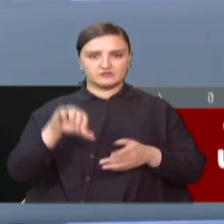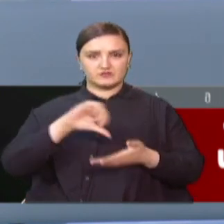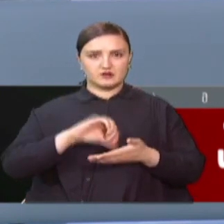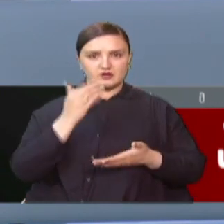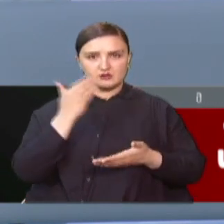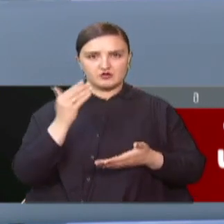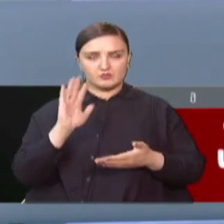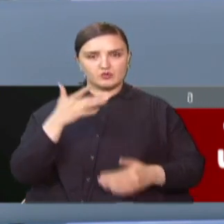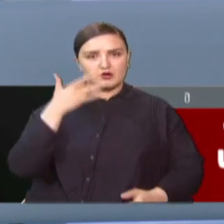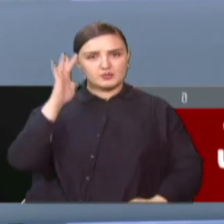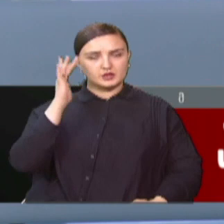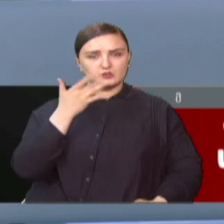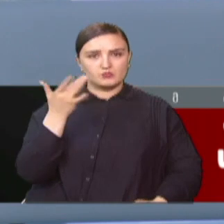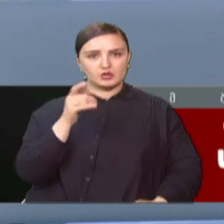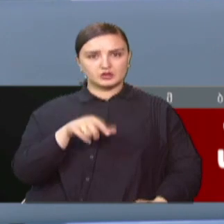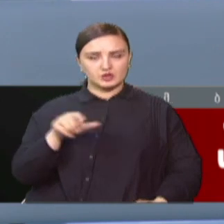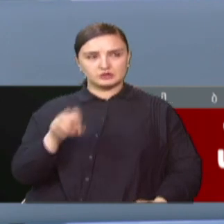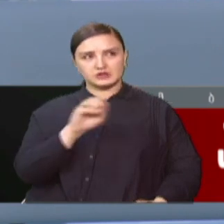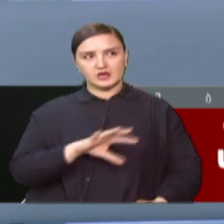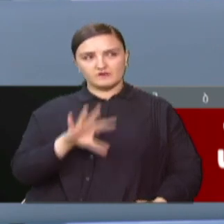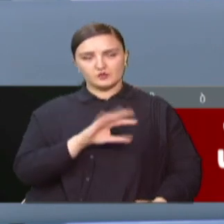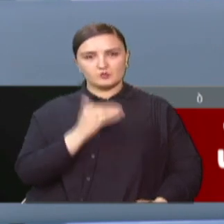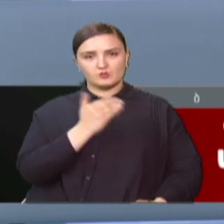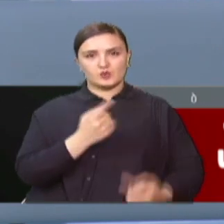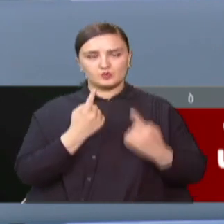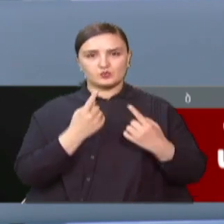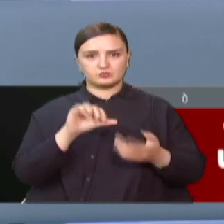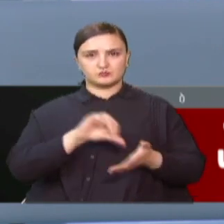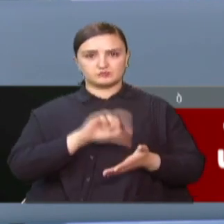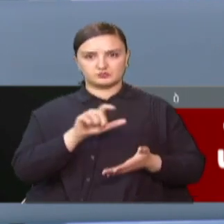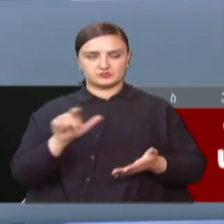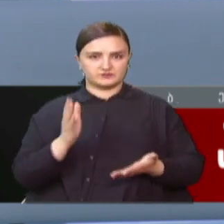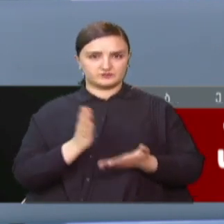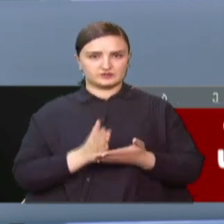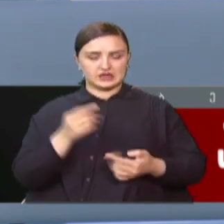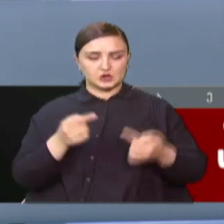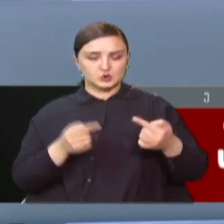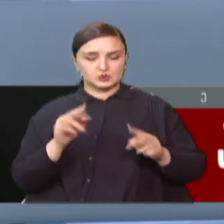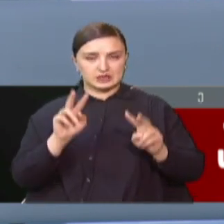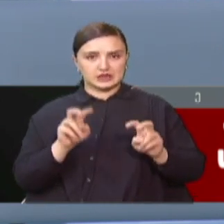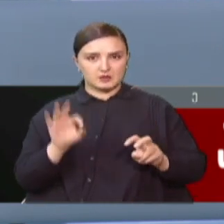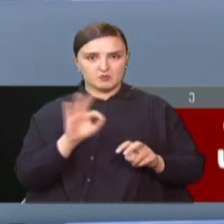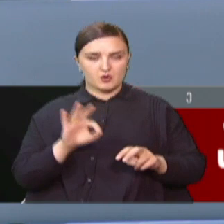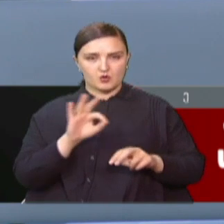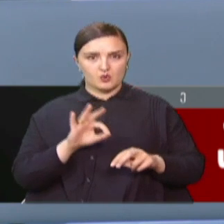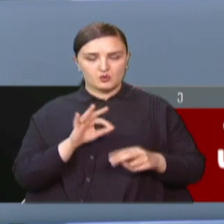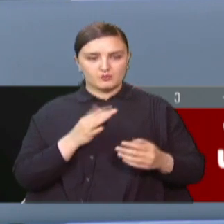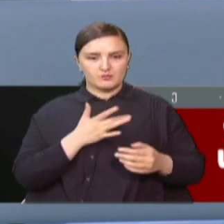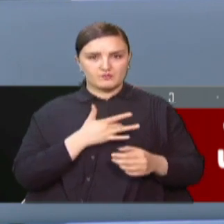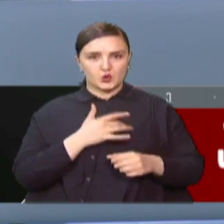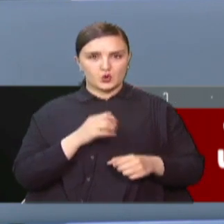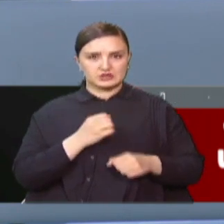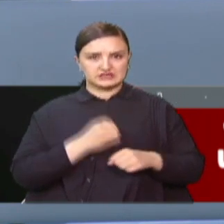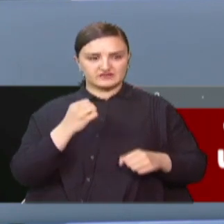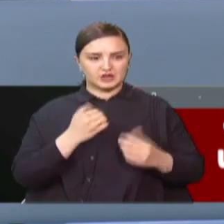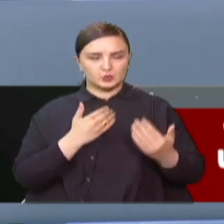conferenții și americanii politicoși, ASV, europeși, hoades, cocvernisa, țarmo, madgenle, bimonetarele, obținut discuții, sistemă conservatorii, mitcombe, biada, decmilia,